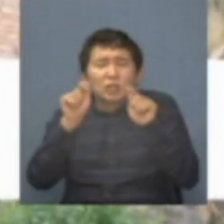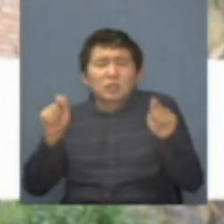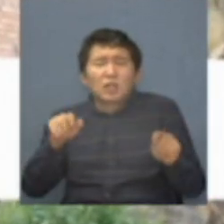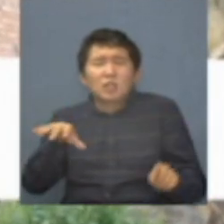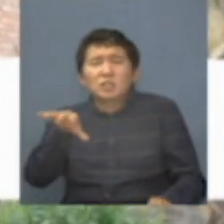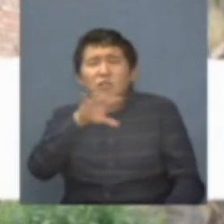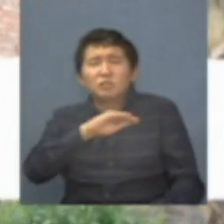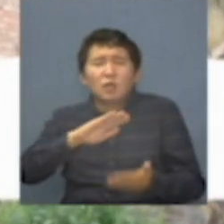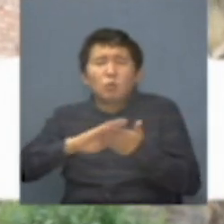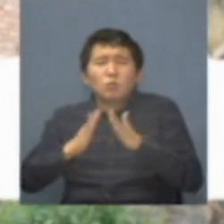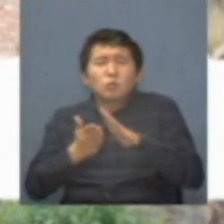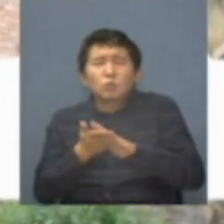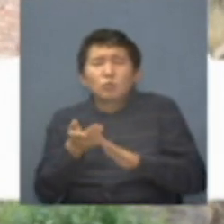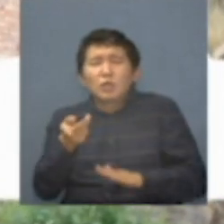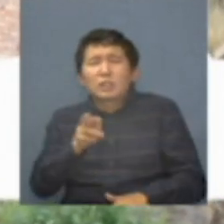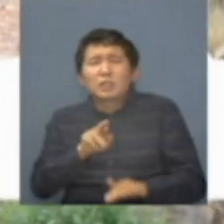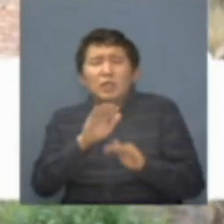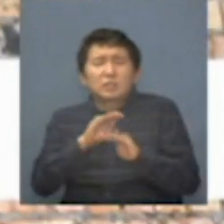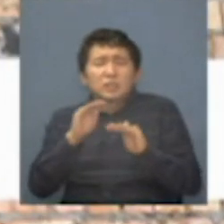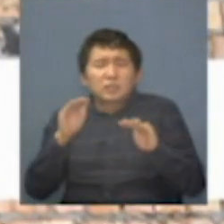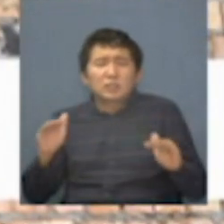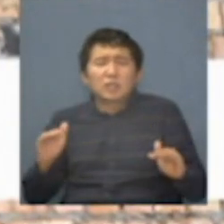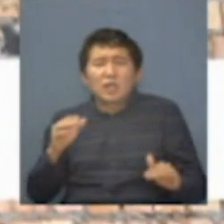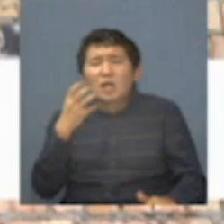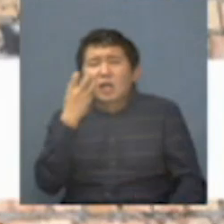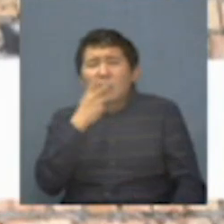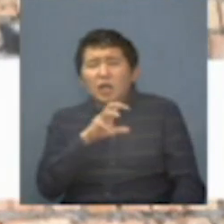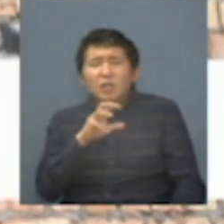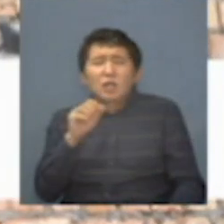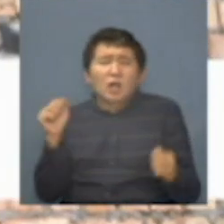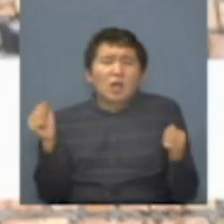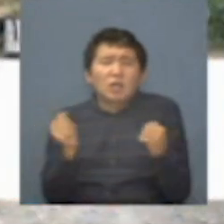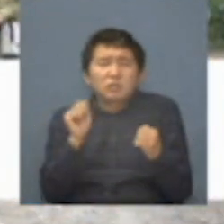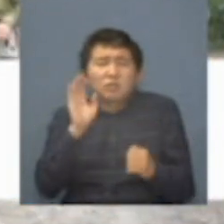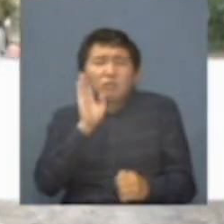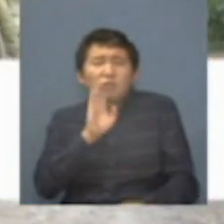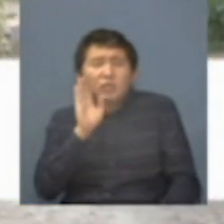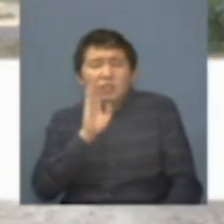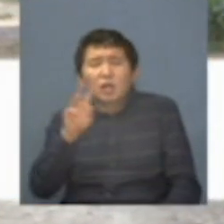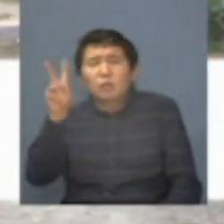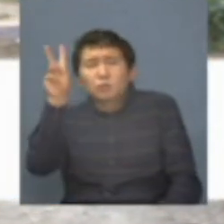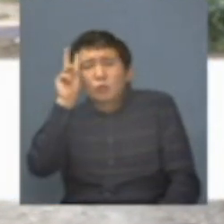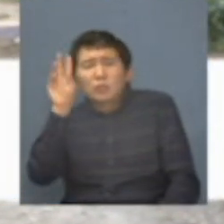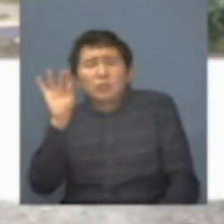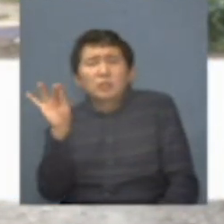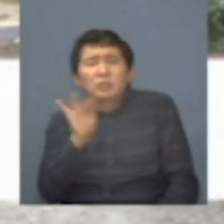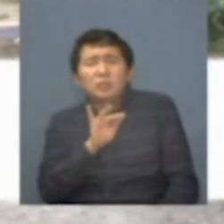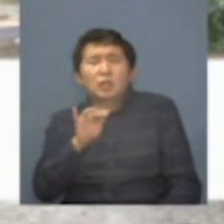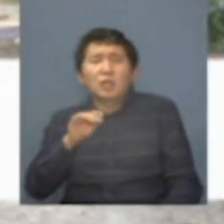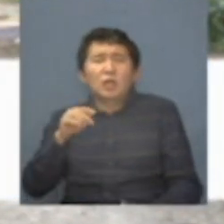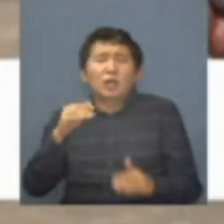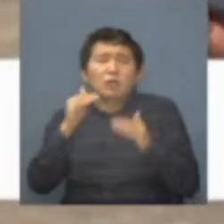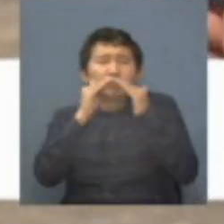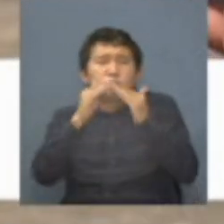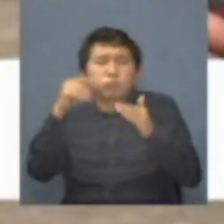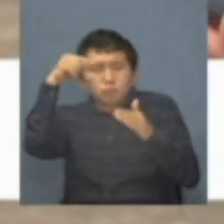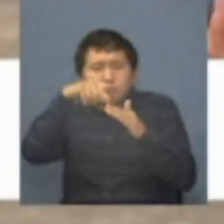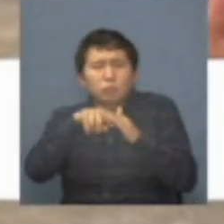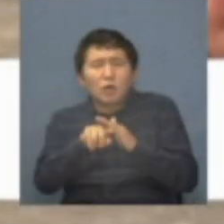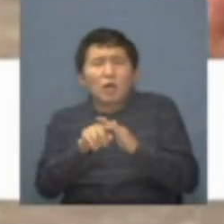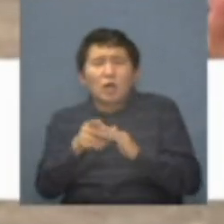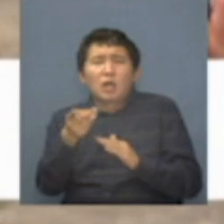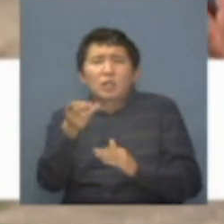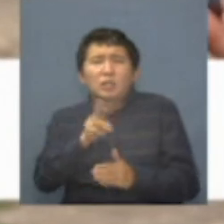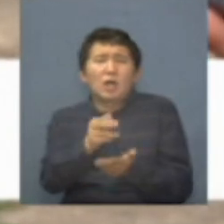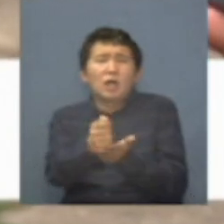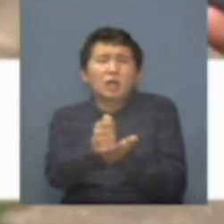условий для детей. Будут обеспечены горячая и холодная вода, санузел, а также специальное помещение для хранения лыж. В проекте